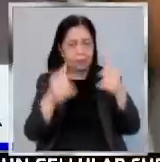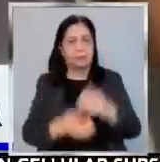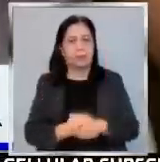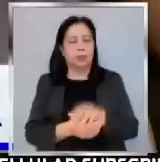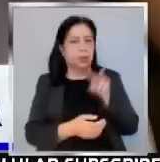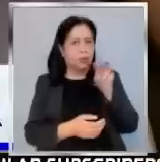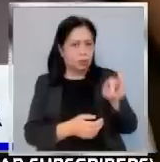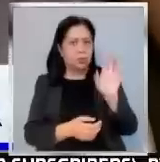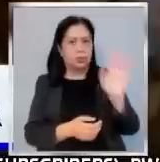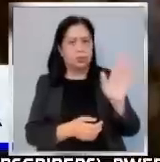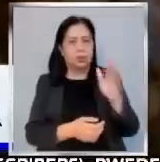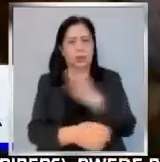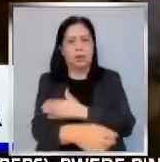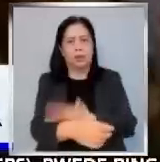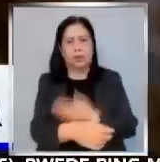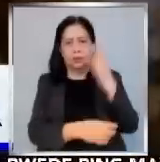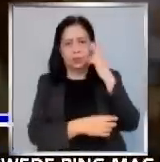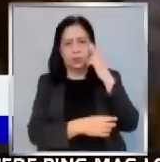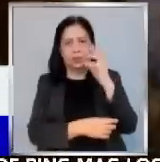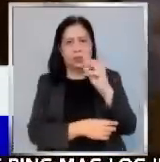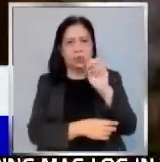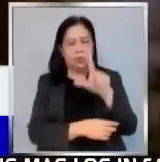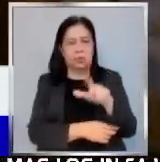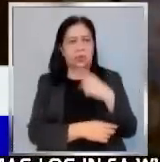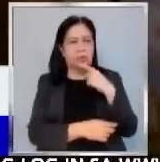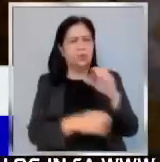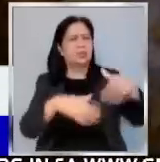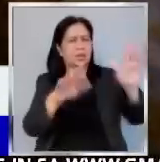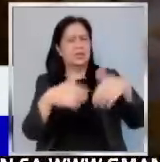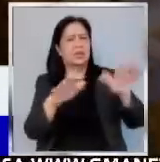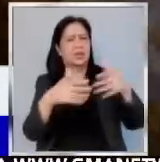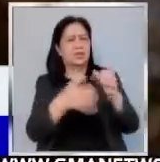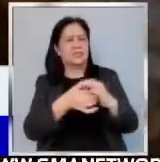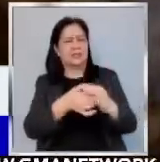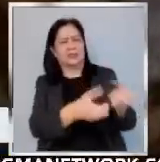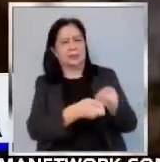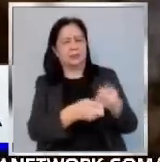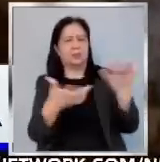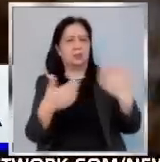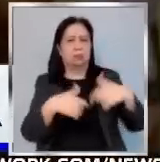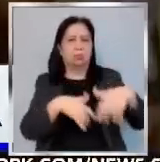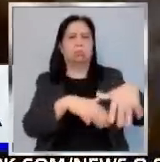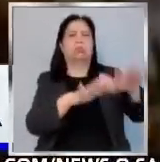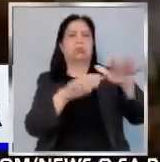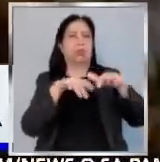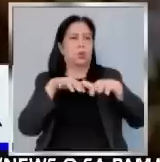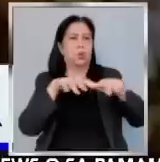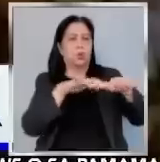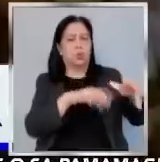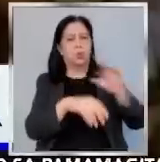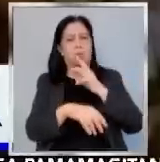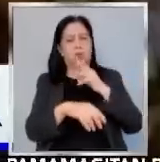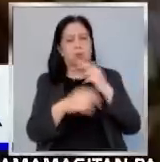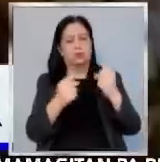ng kanyang anak na si Romel. Tayo ako, bitawan mo na ako. Wala naman, hindi naman niya ako At malayo na siya eh. Yung tubig po kasi masyadong